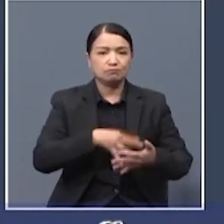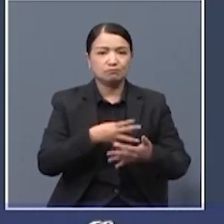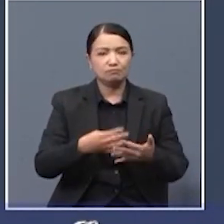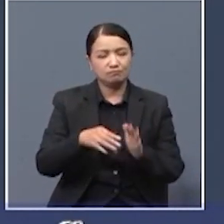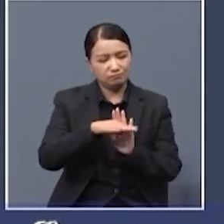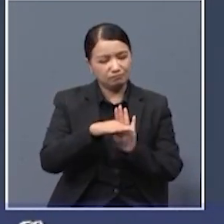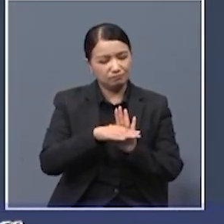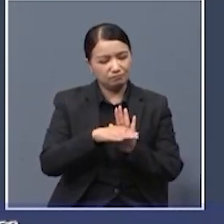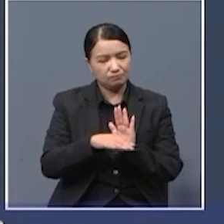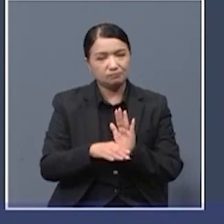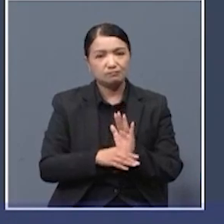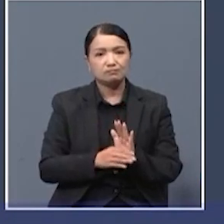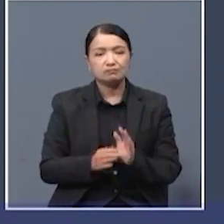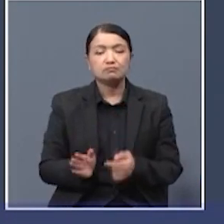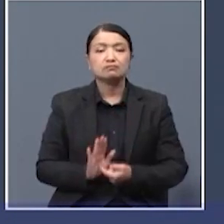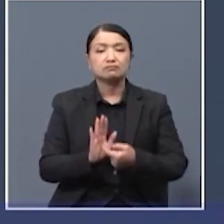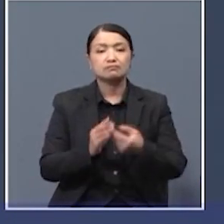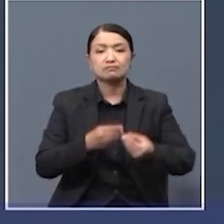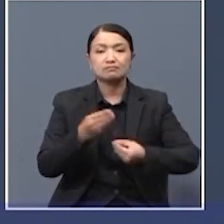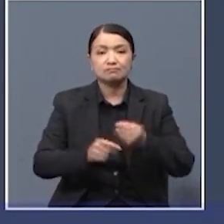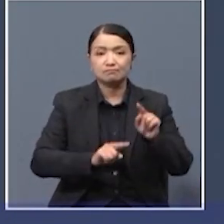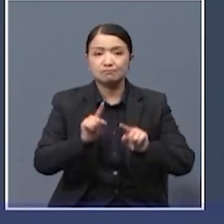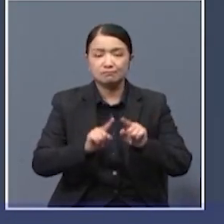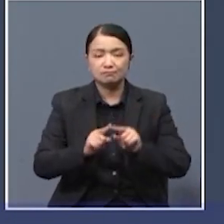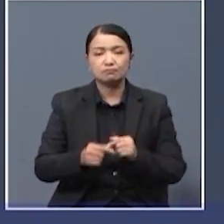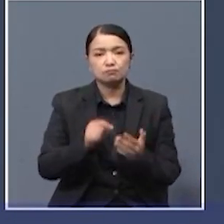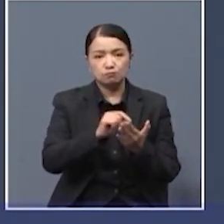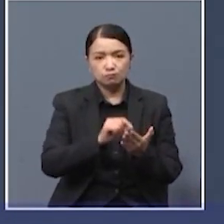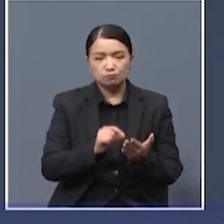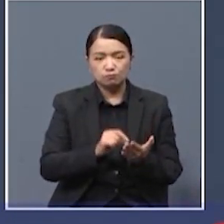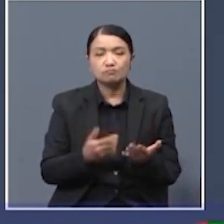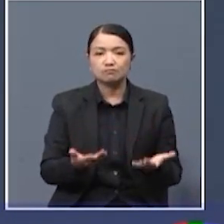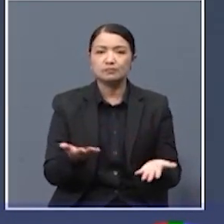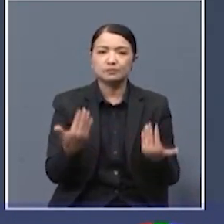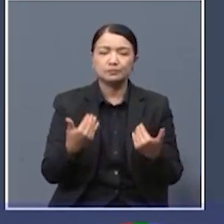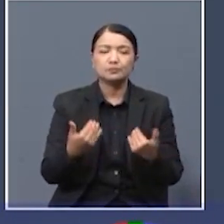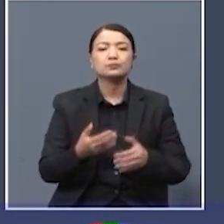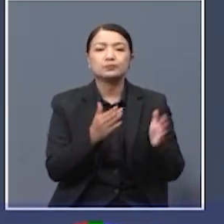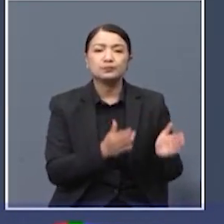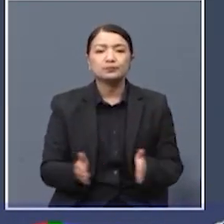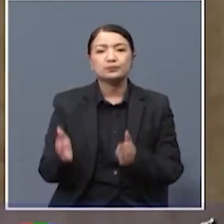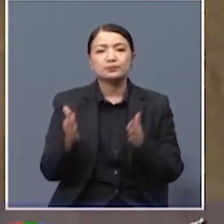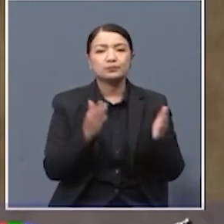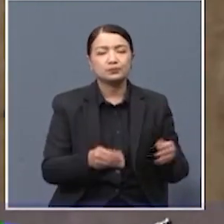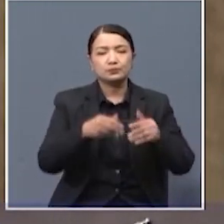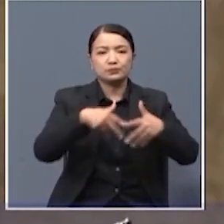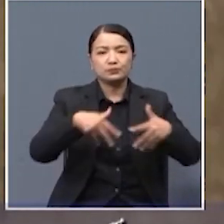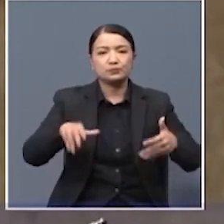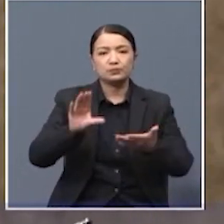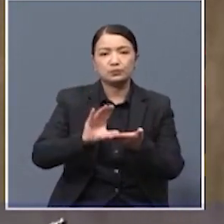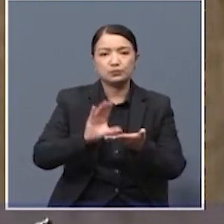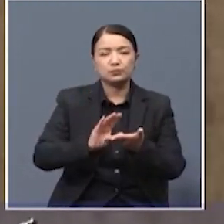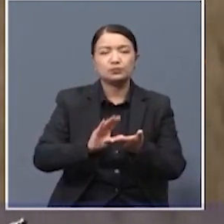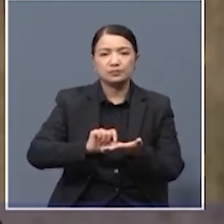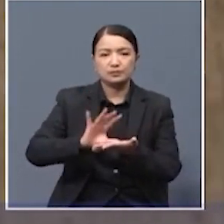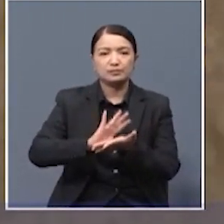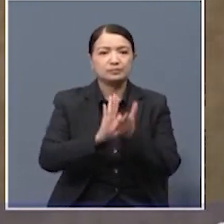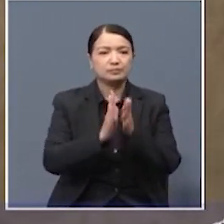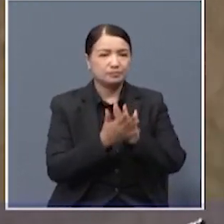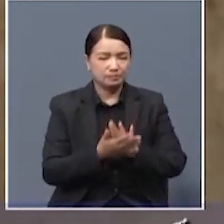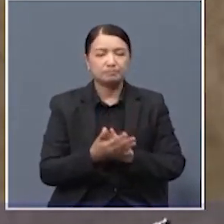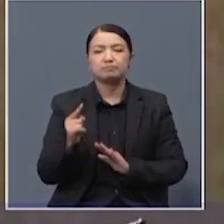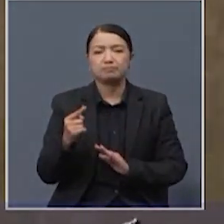แสดงรายการข้อมูลการเสนอขายหลักทรัพย์และร่างหนังสือชี้ชวนเพื่อเข้าสู่กระบวนการปรับโครงสร้างทุนตามแผนฟื้นฟู